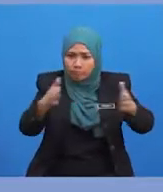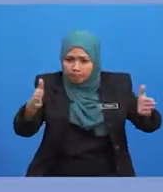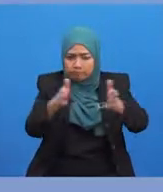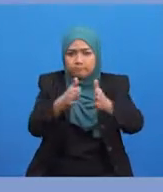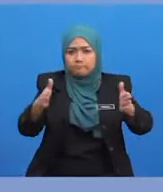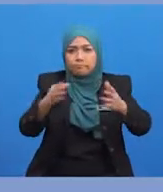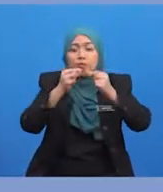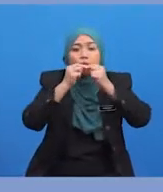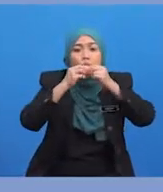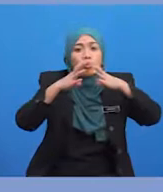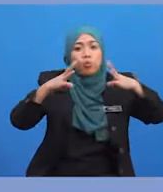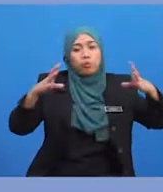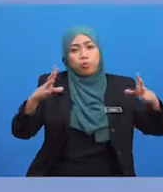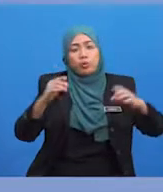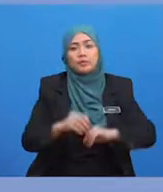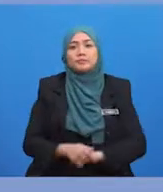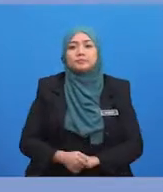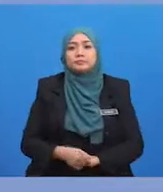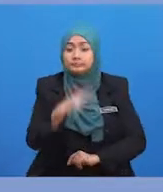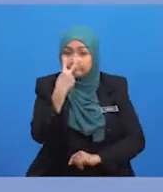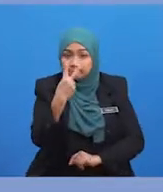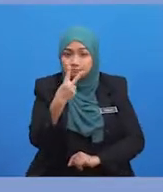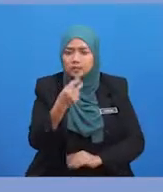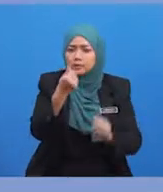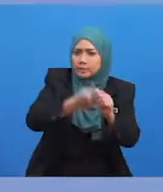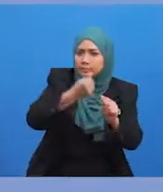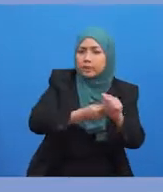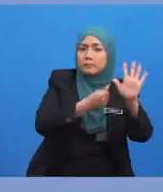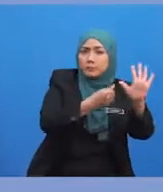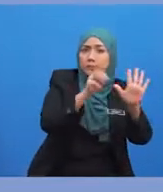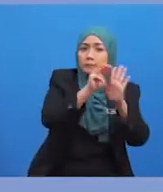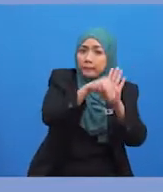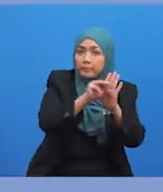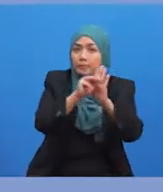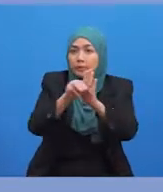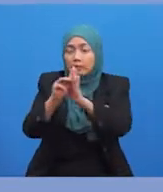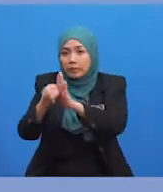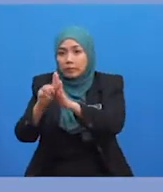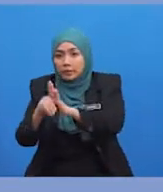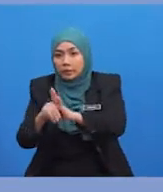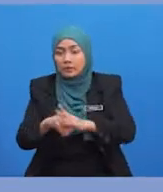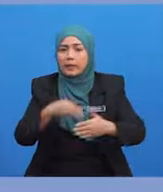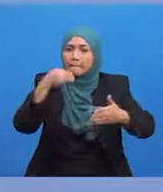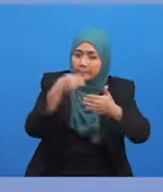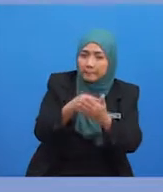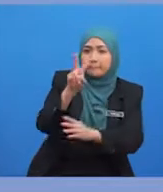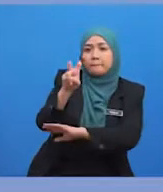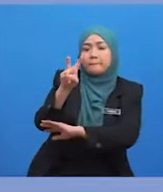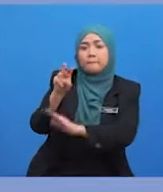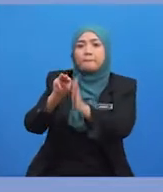Ukuran diambil pada setiap 5 minit dalam tempoh 20 minit untuk